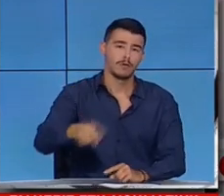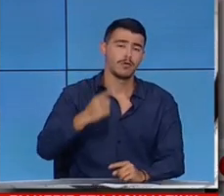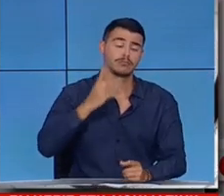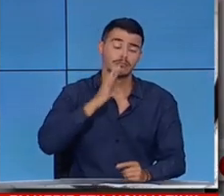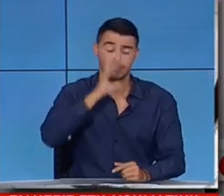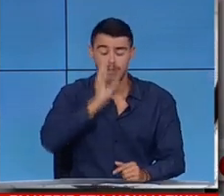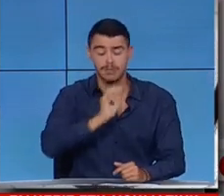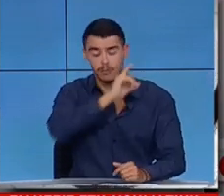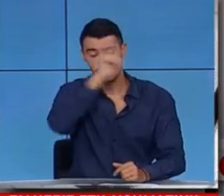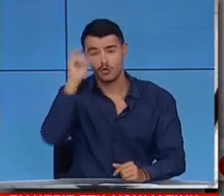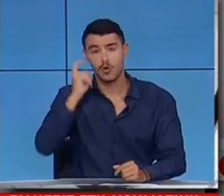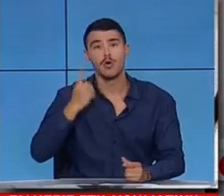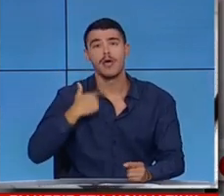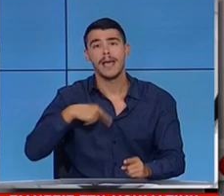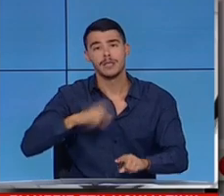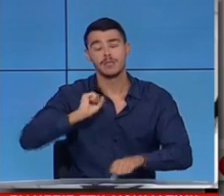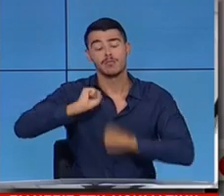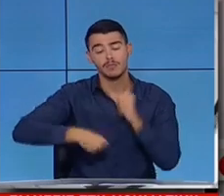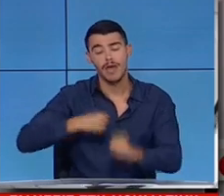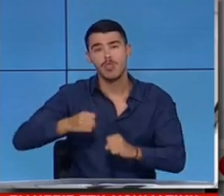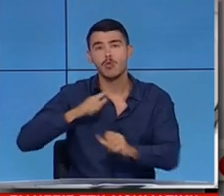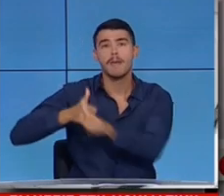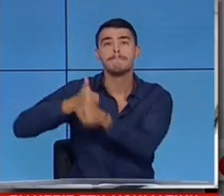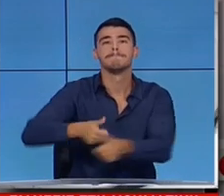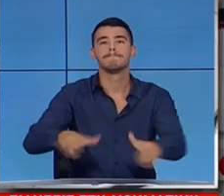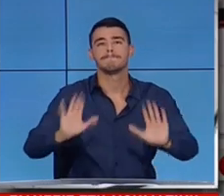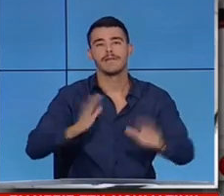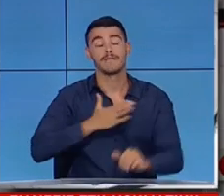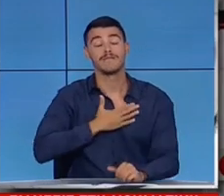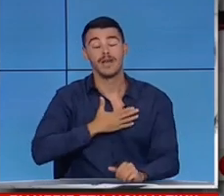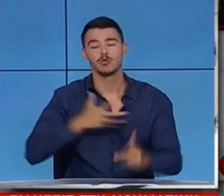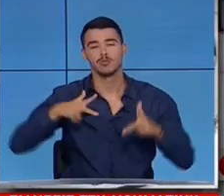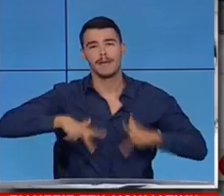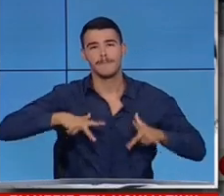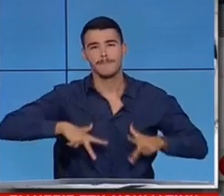μην χρειαστεί να εφαρμοστεί. Μάλιστα. Να σας ευχαριστήσω πολύ, και εγώ, κύριε Υπουργέ, που ήσασταν κοντά μας.